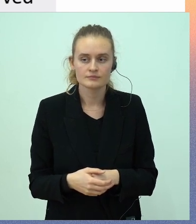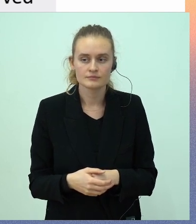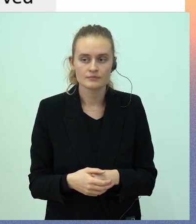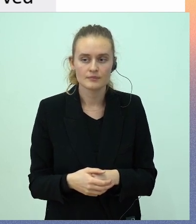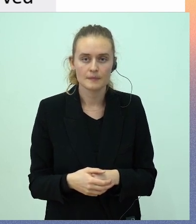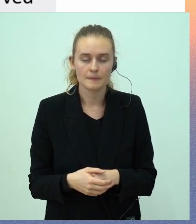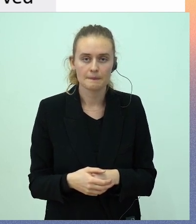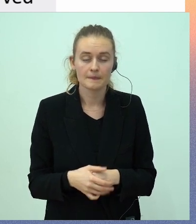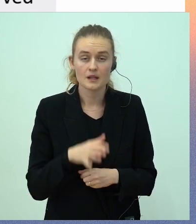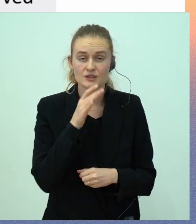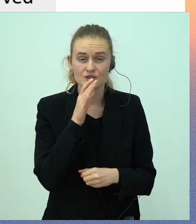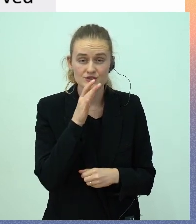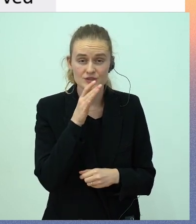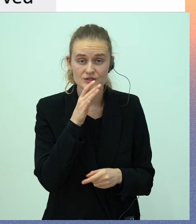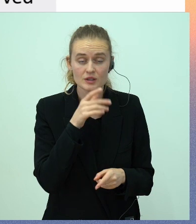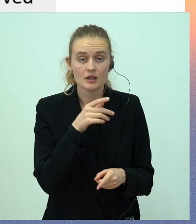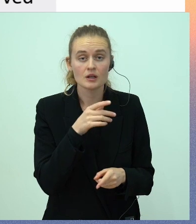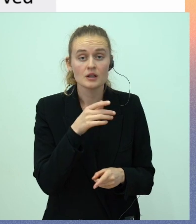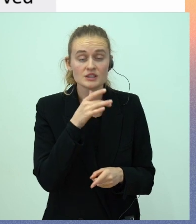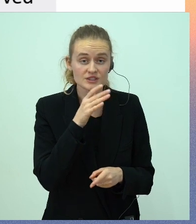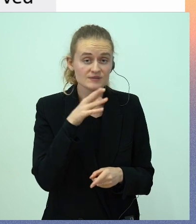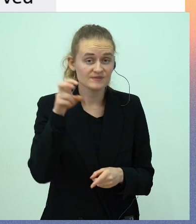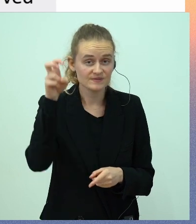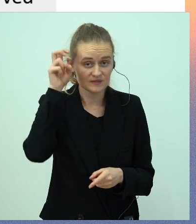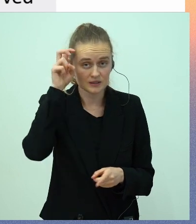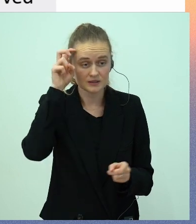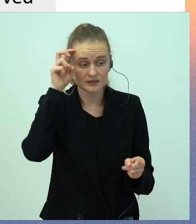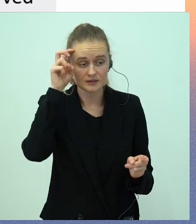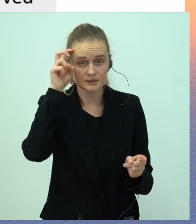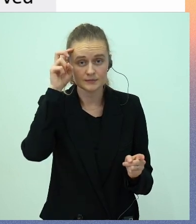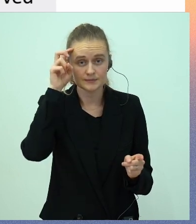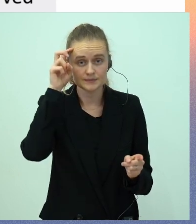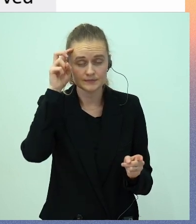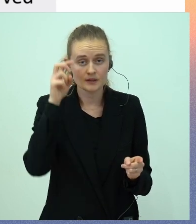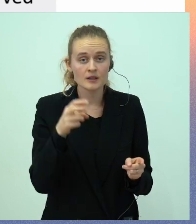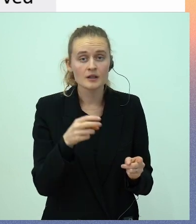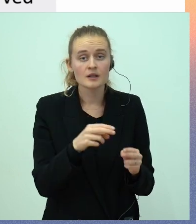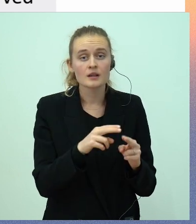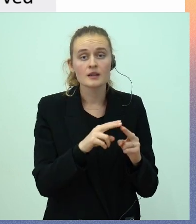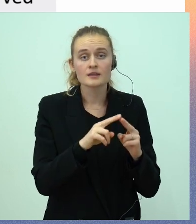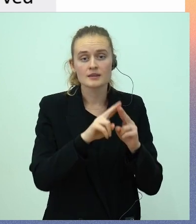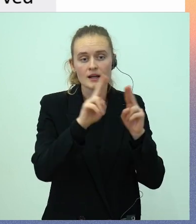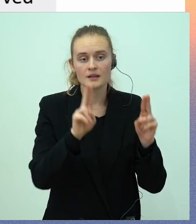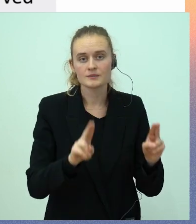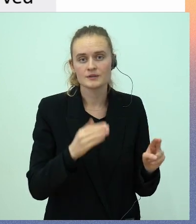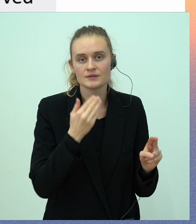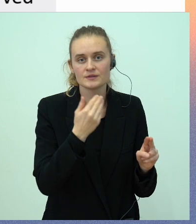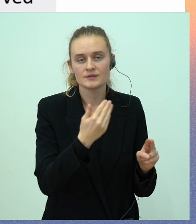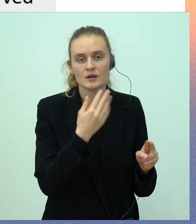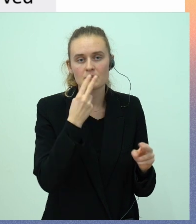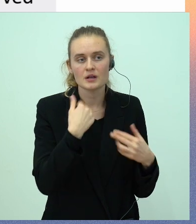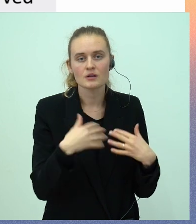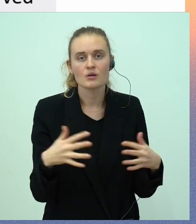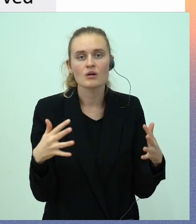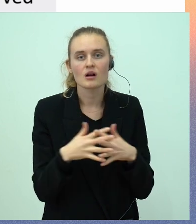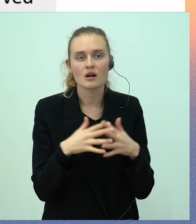Žydų tautybė, žydų valstybė visgi atspindi tarptautinį naratyvą, kuris gimė po